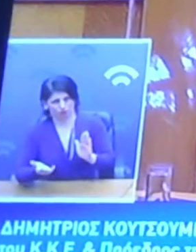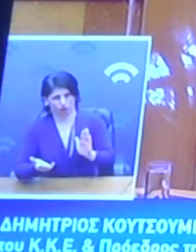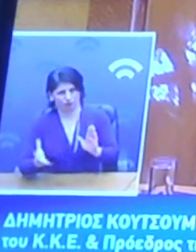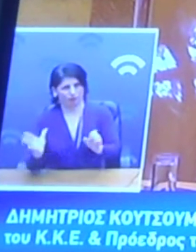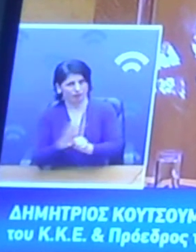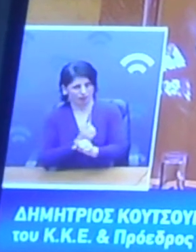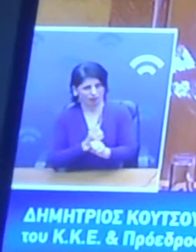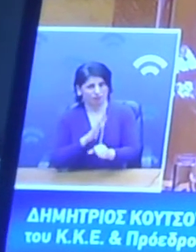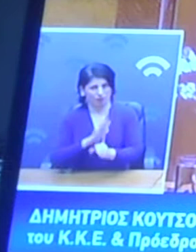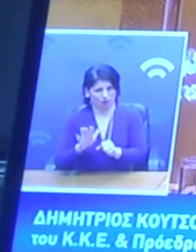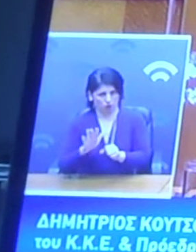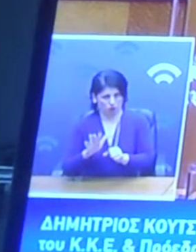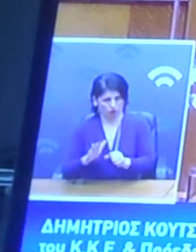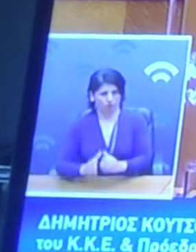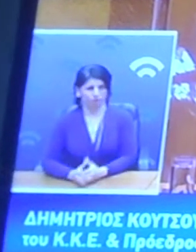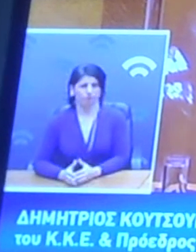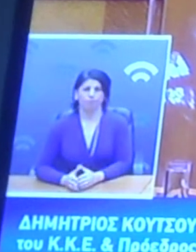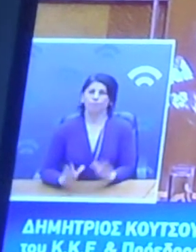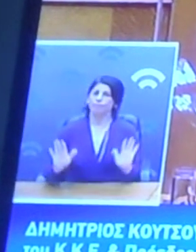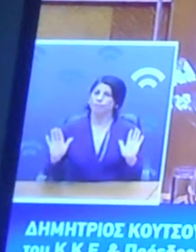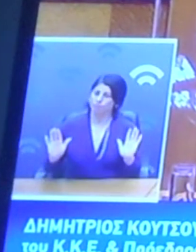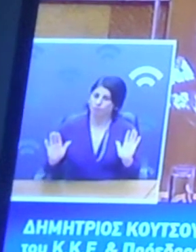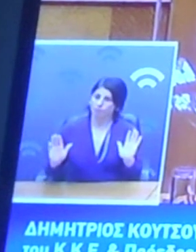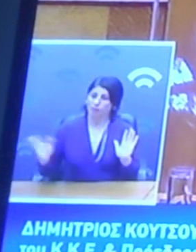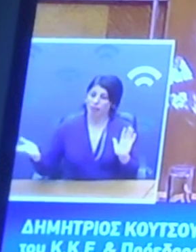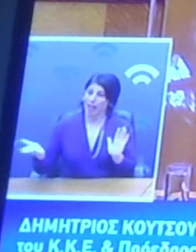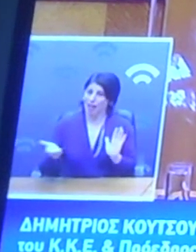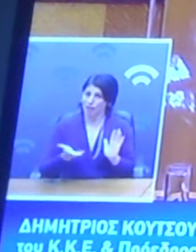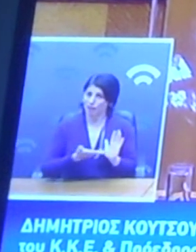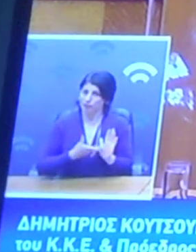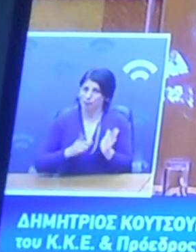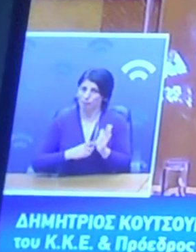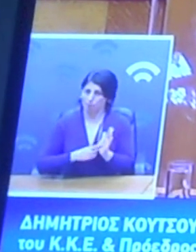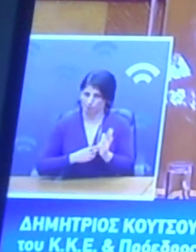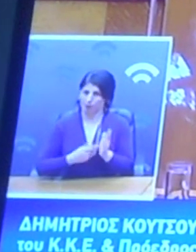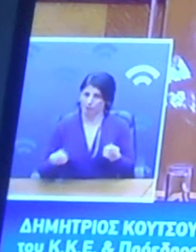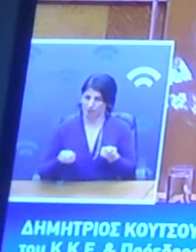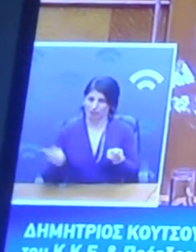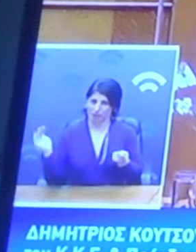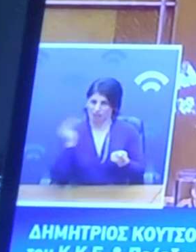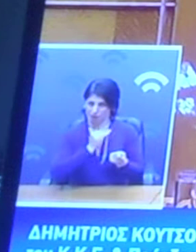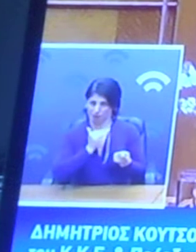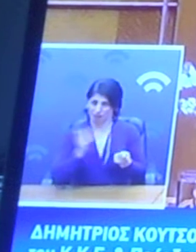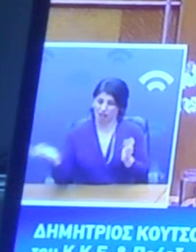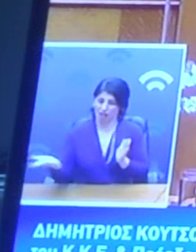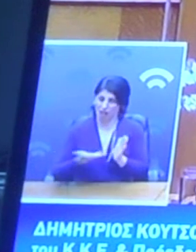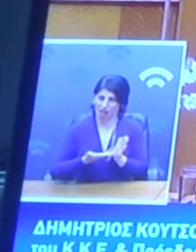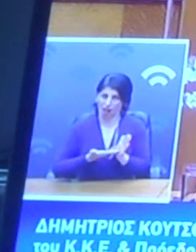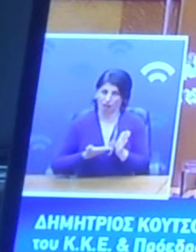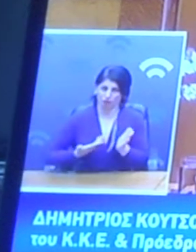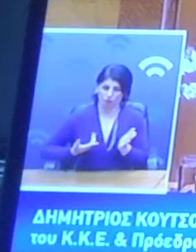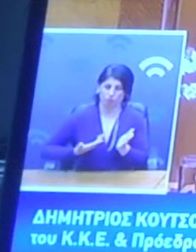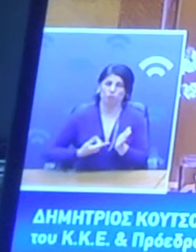ανταποκριθεί επαρκώς. Άρα αυτά πρέπει να υλοποιηθούν άμεσα, αυτά σας προτείνουμε. Τι